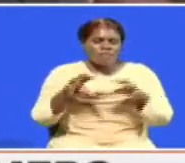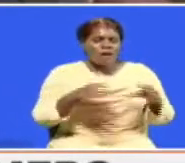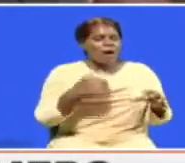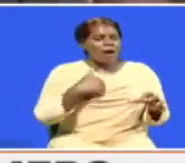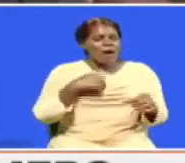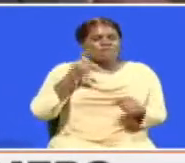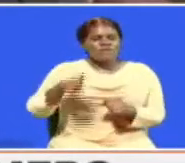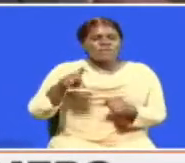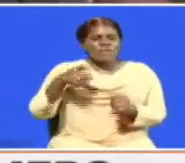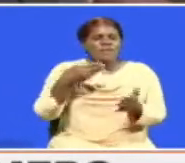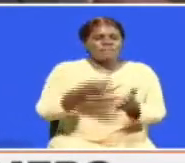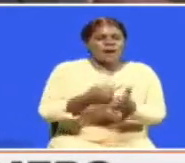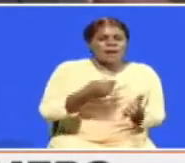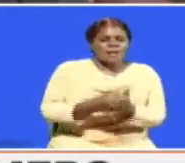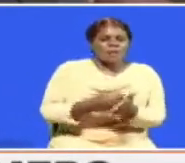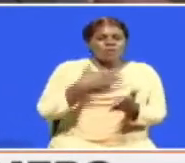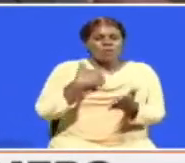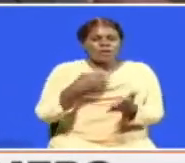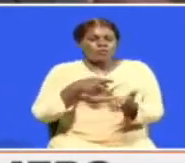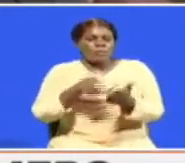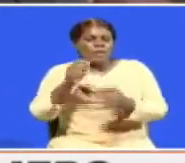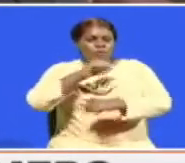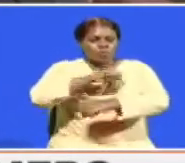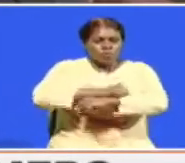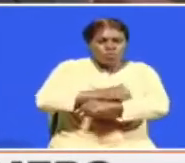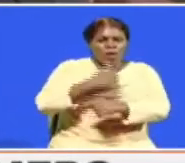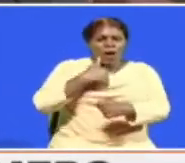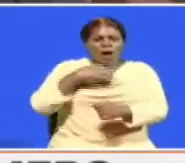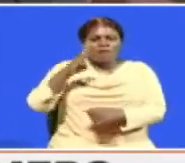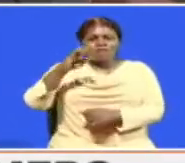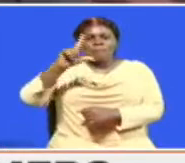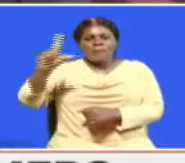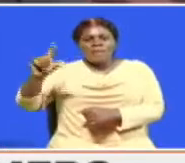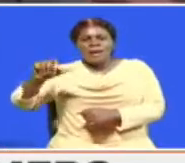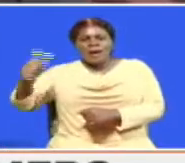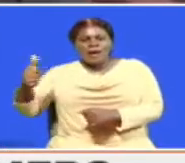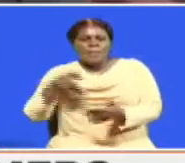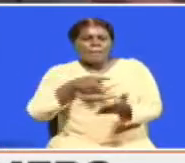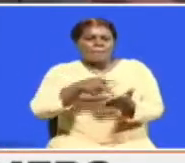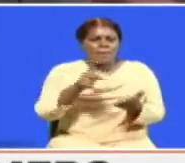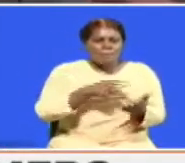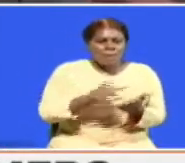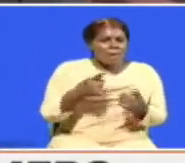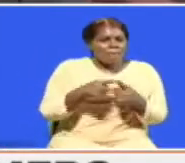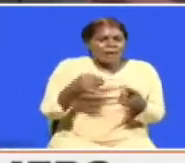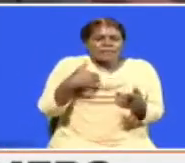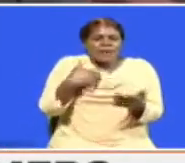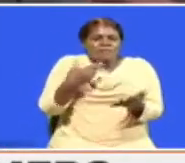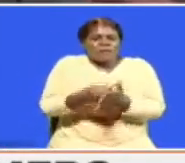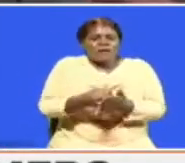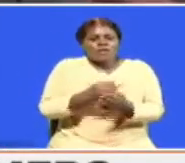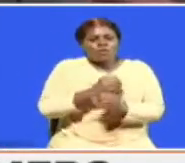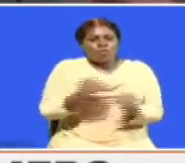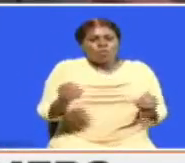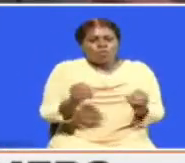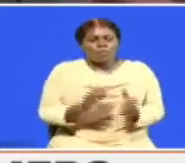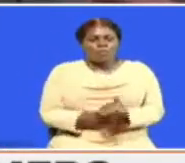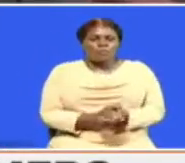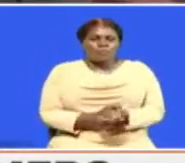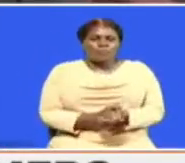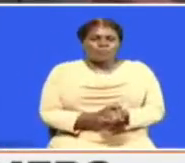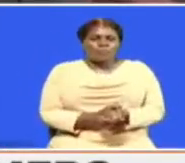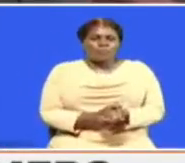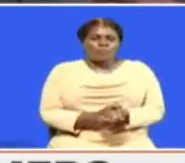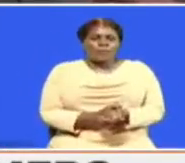na mahitaji ya pesa, wale wanataka kulipa school fees, wako na bili zingine za kulipa na hatukati miwa.